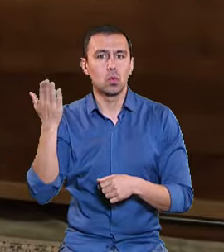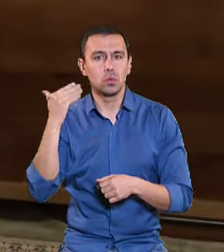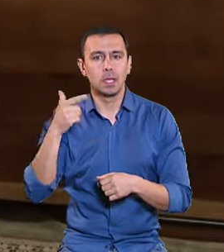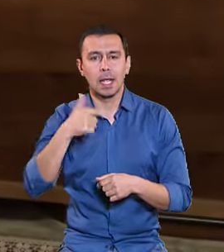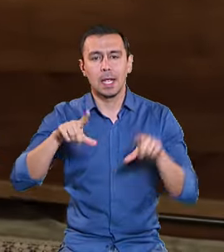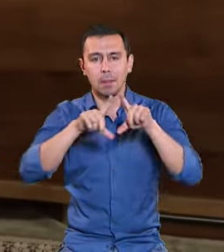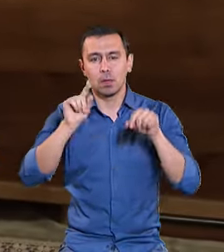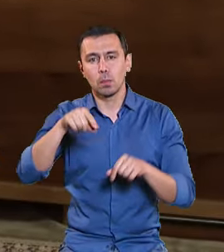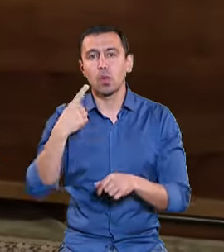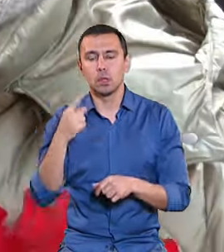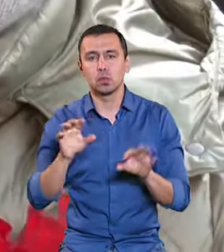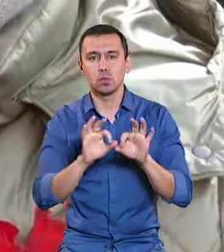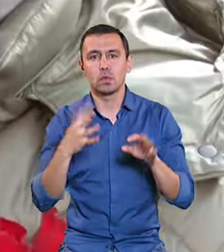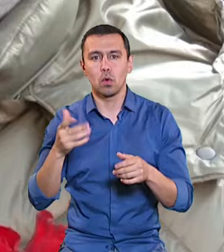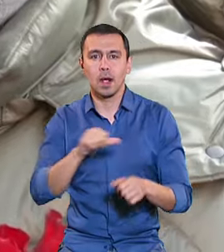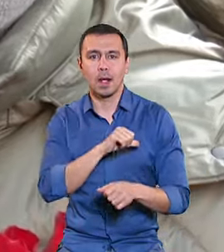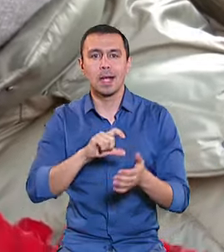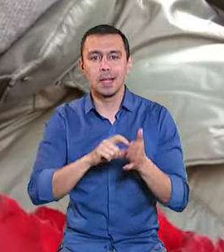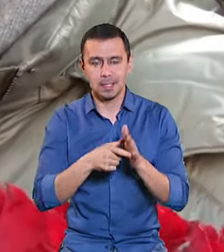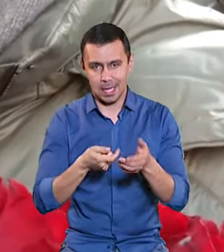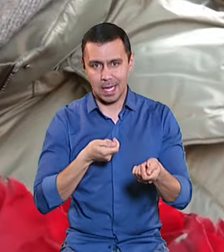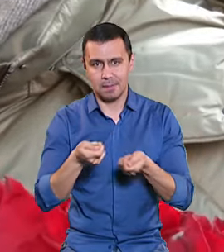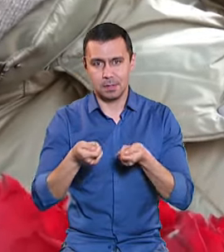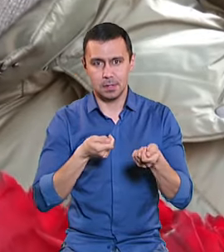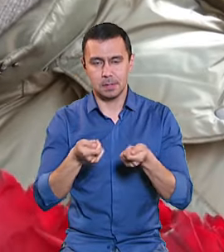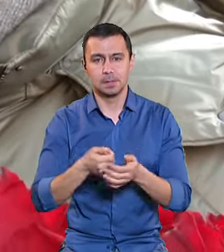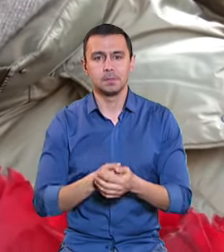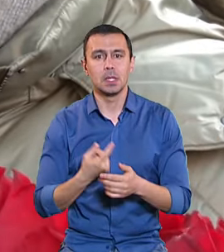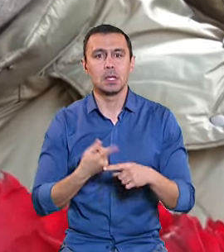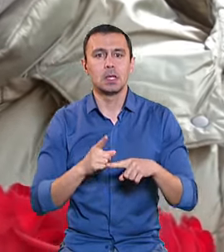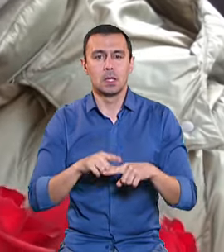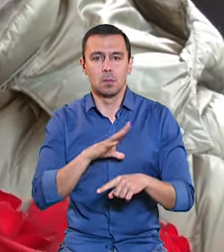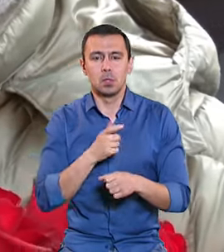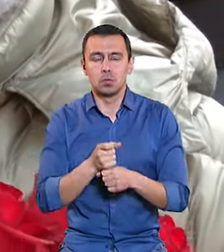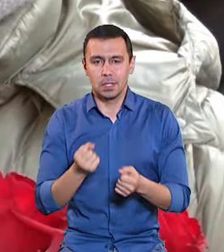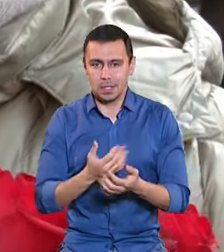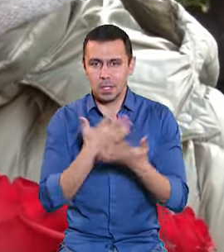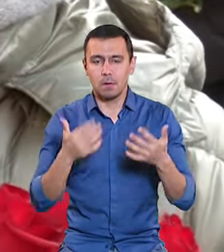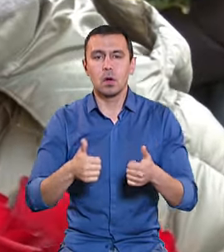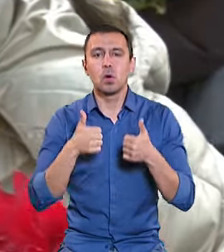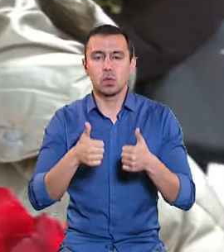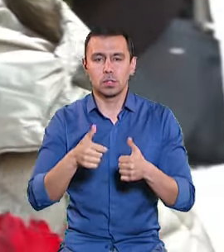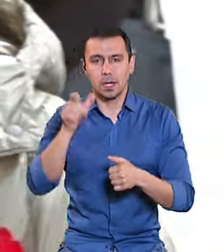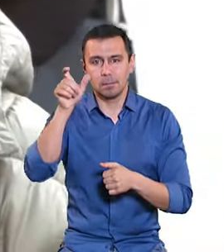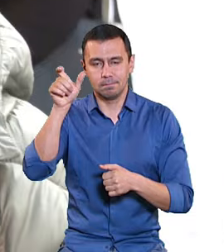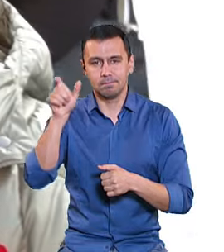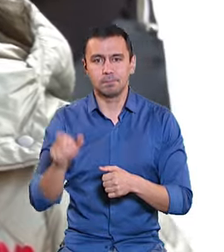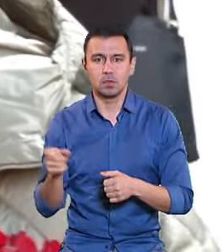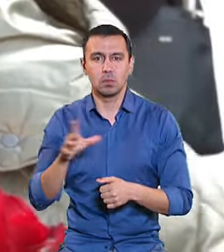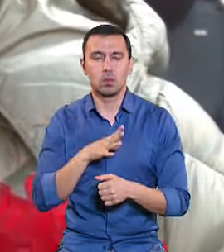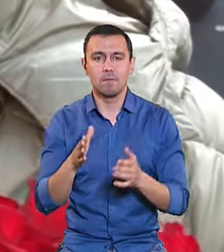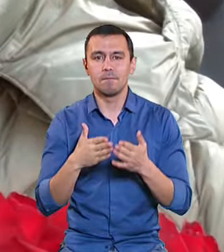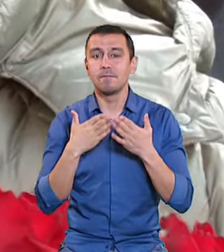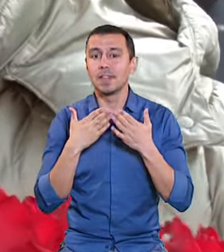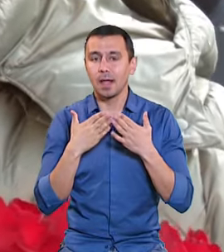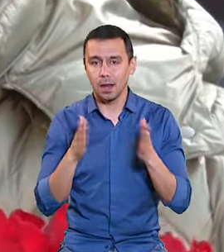гімназії номер 1, розповідає його класна керівниця Лідія Федорчук. Це була дуже яскрава, хороша дитина. Він був